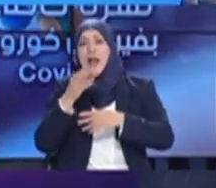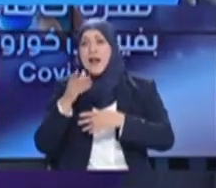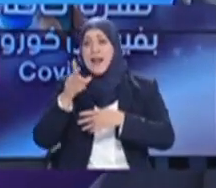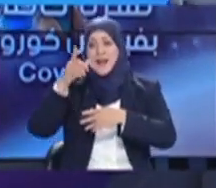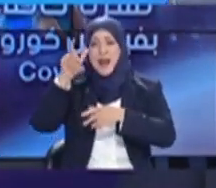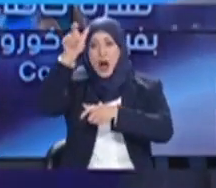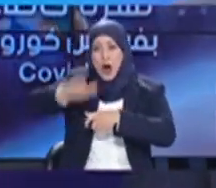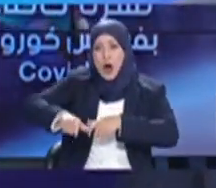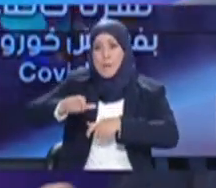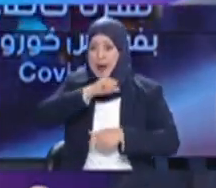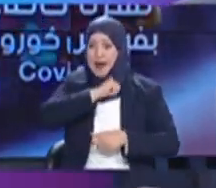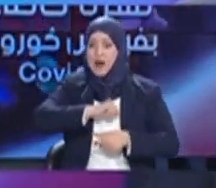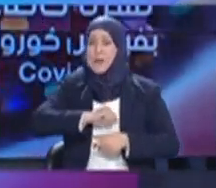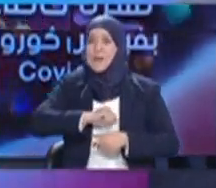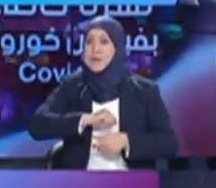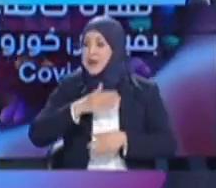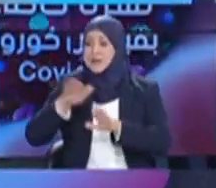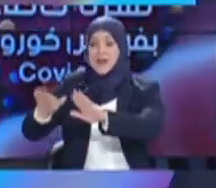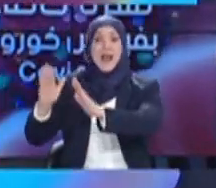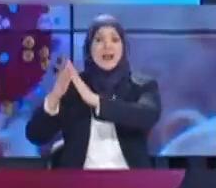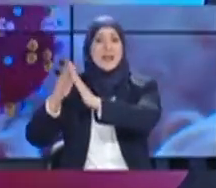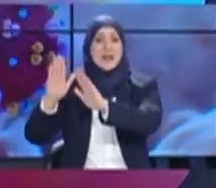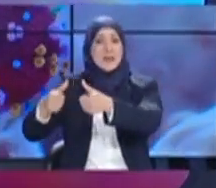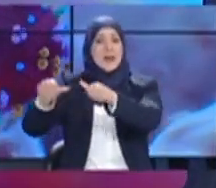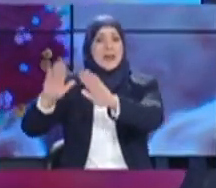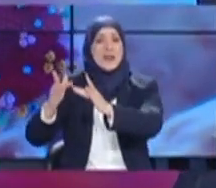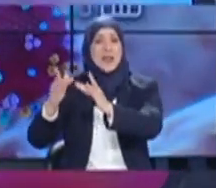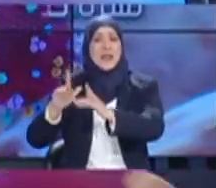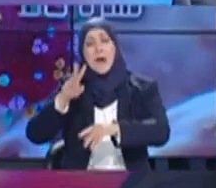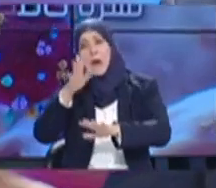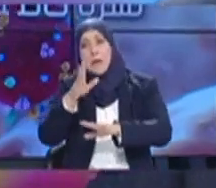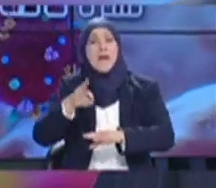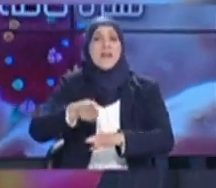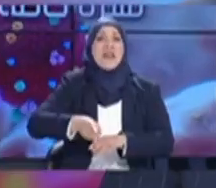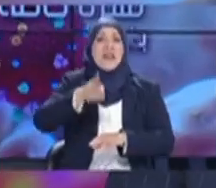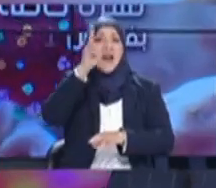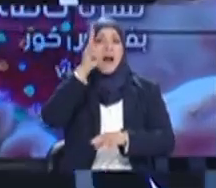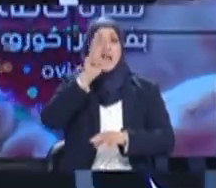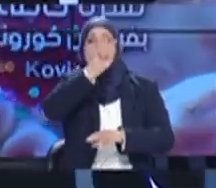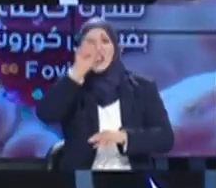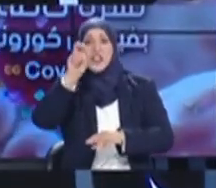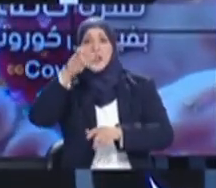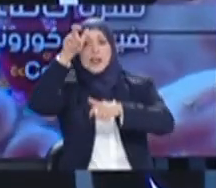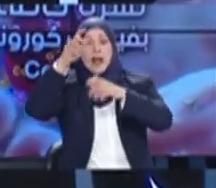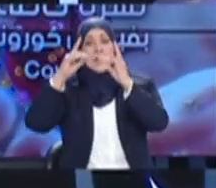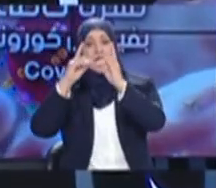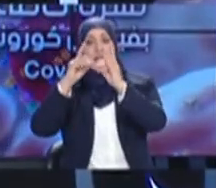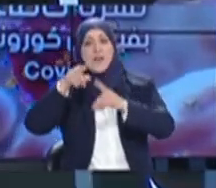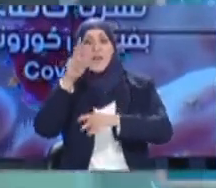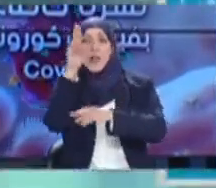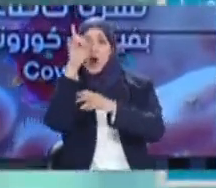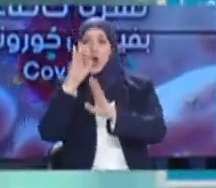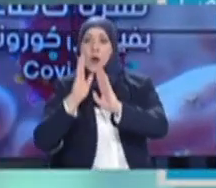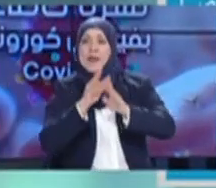العمليات وبالاخص جراحه القلب والشرايين. تبارك الله في الرابطه عندنا اكثر من 20 فرشه اللي نجموا ياخذوا فيهم مرضى تاعبين